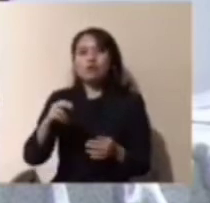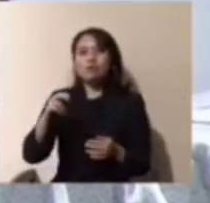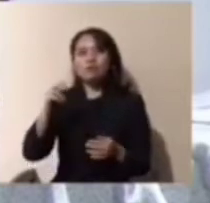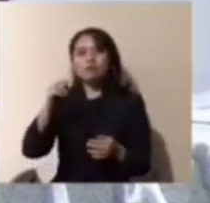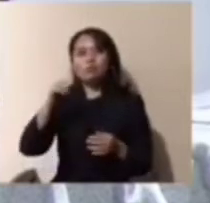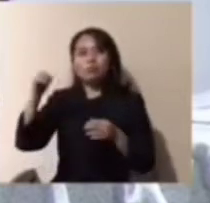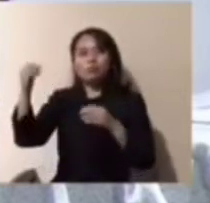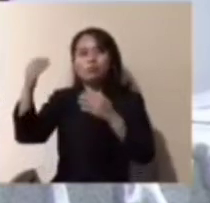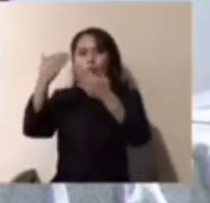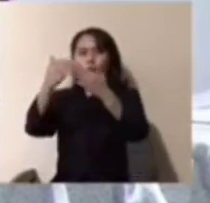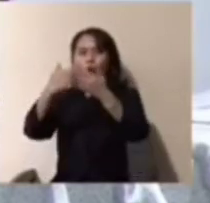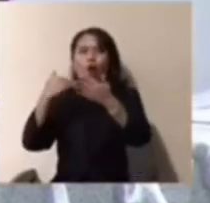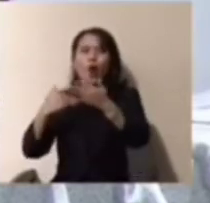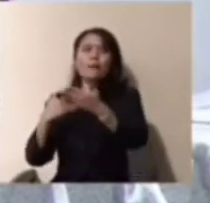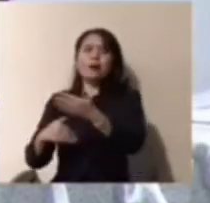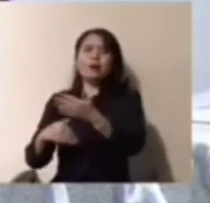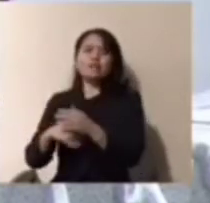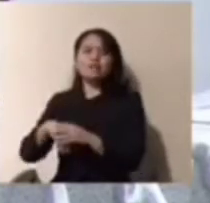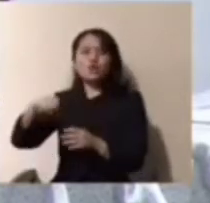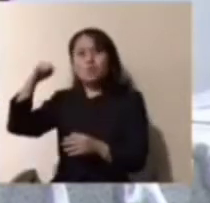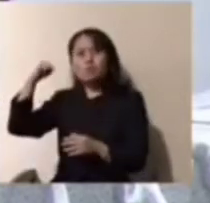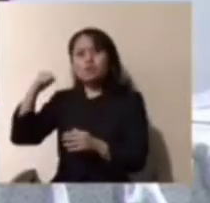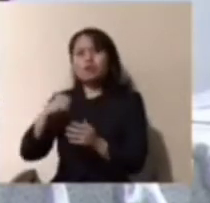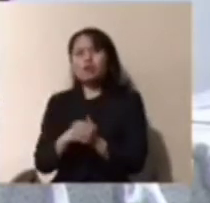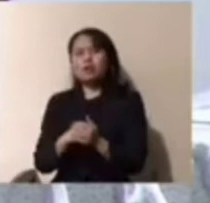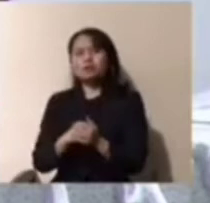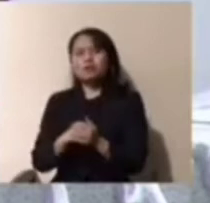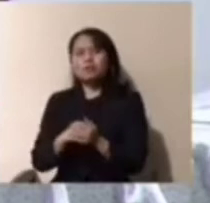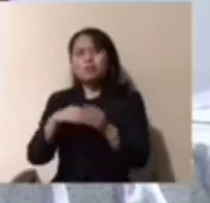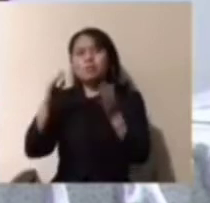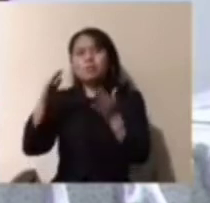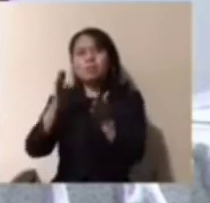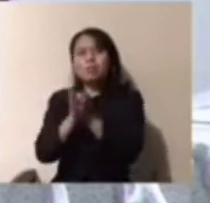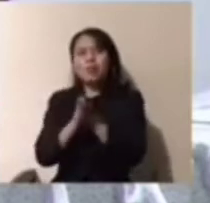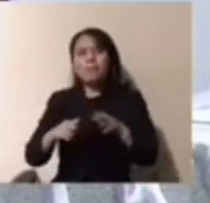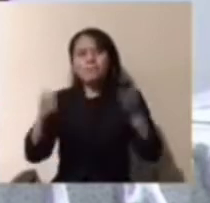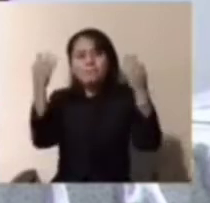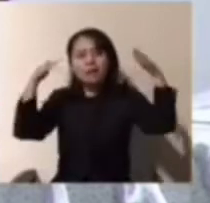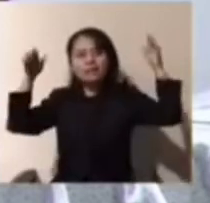disusul dengan keputusan menjadikan